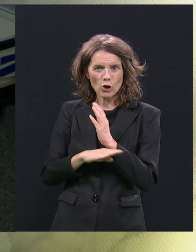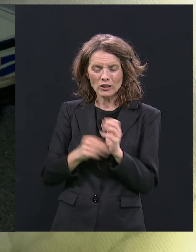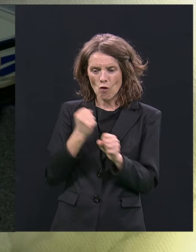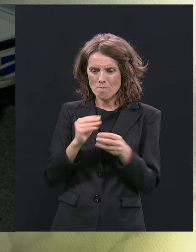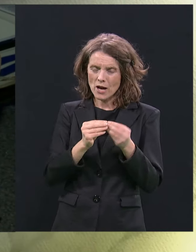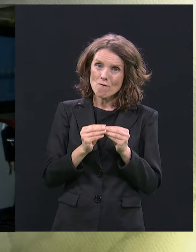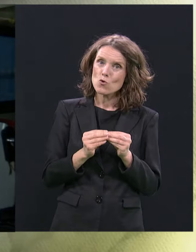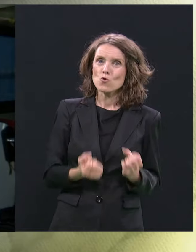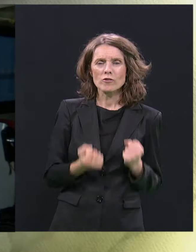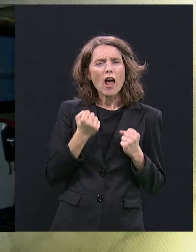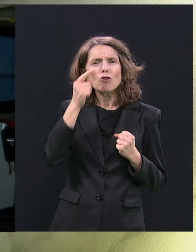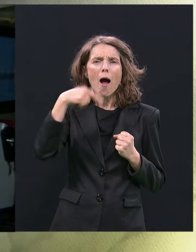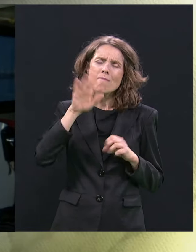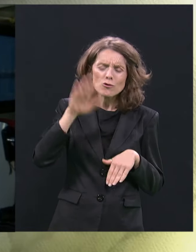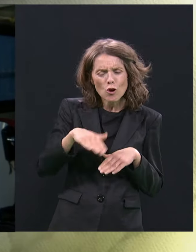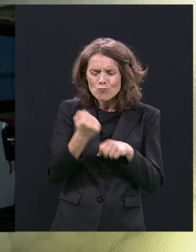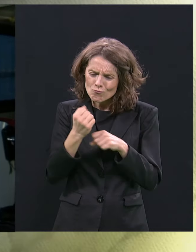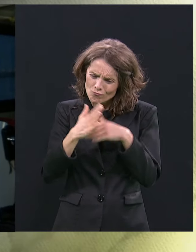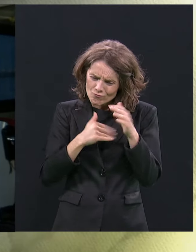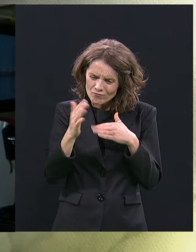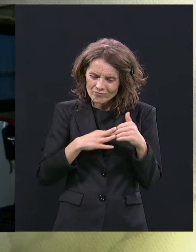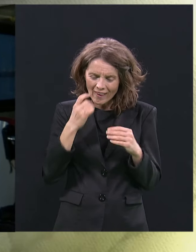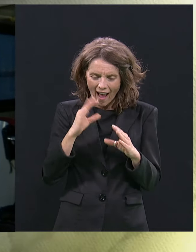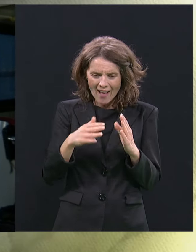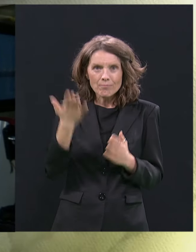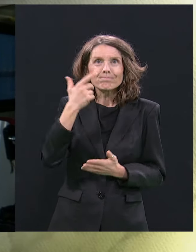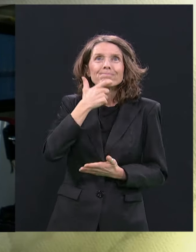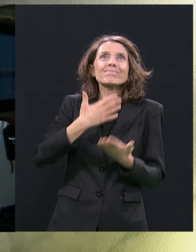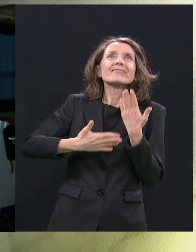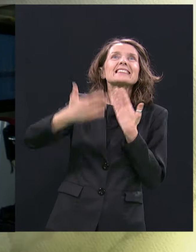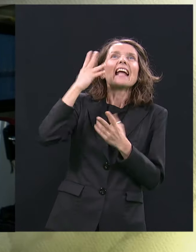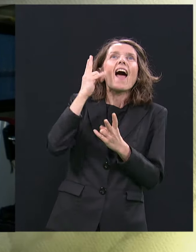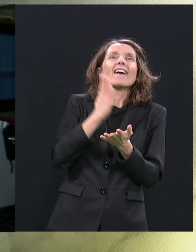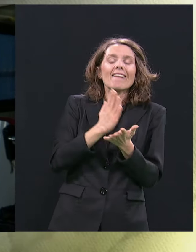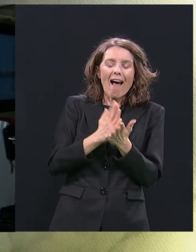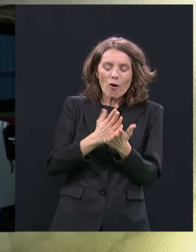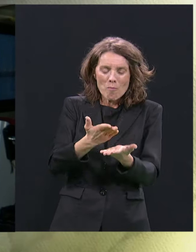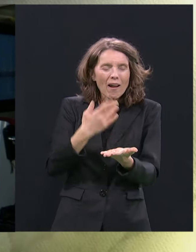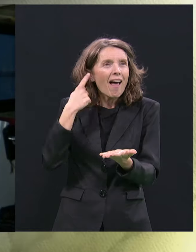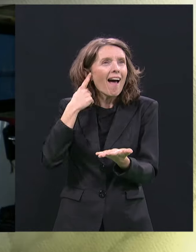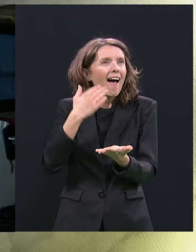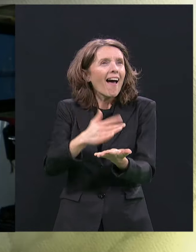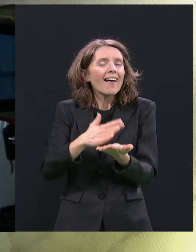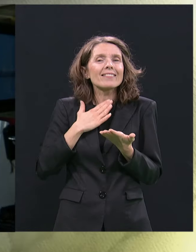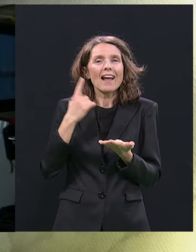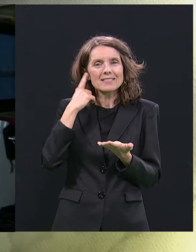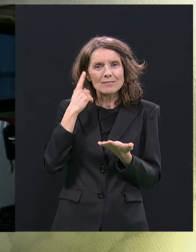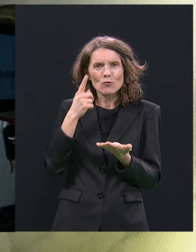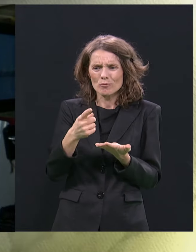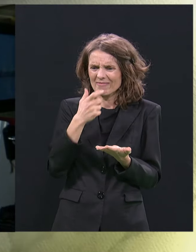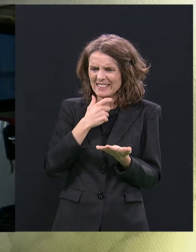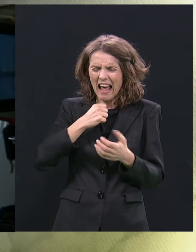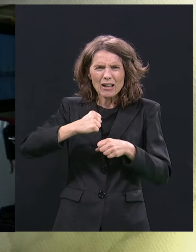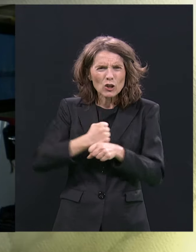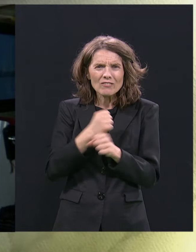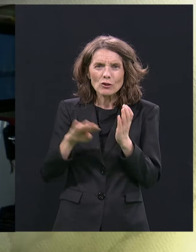sa starinom i zvukom koji datira s početka ljudske zajednice. Trebalo je od starog i krtog drveta napraviti bubnjeve. To